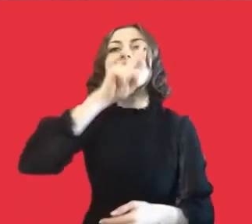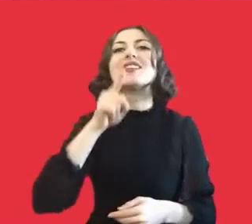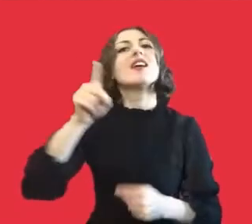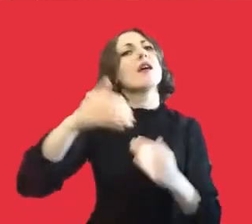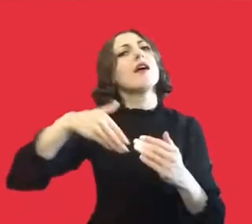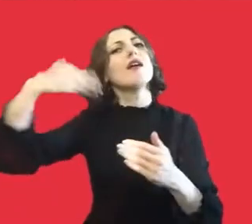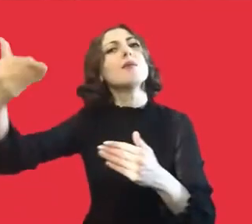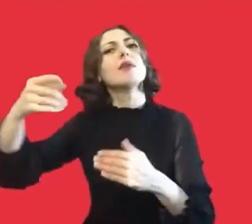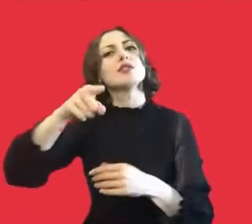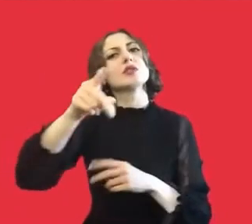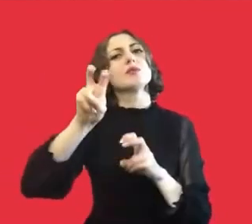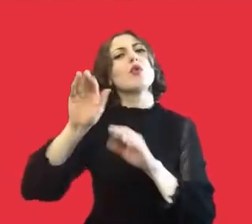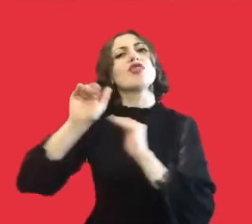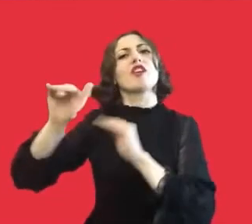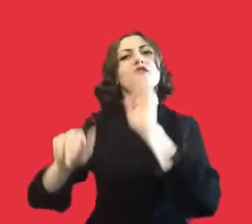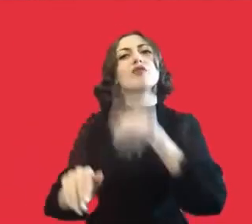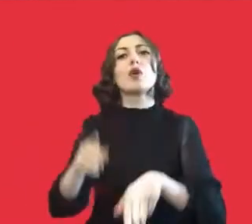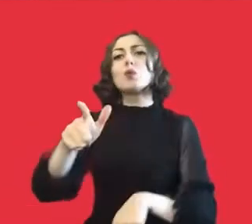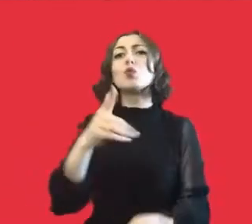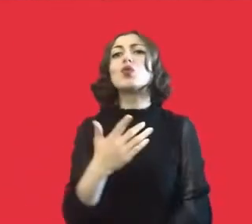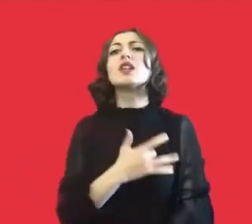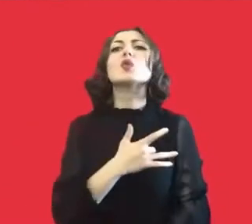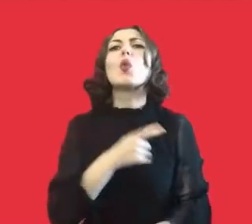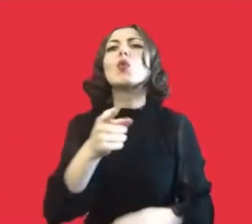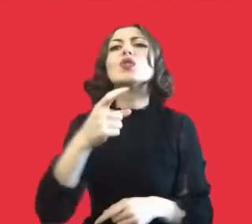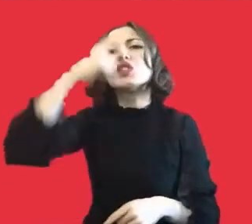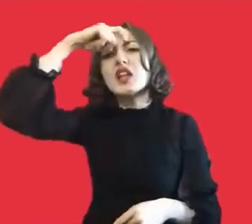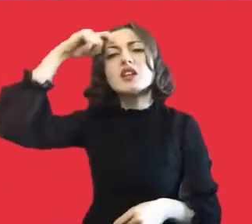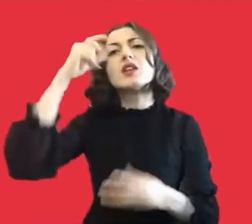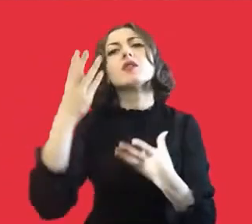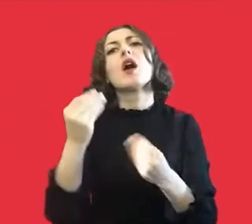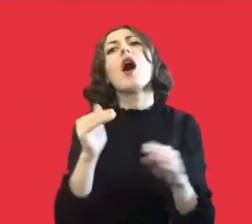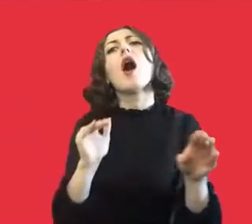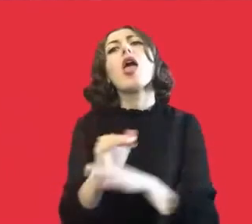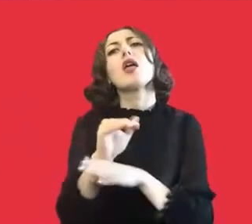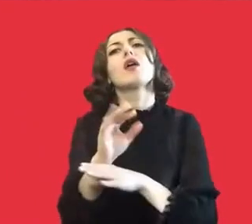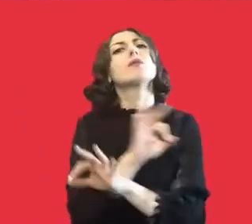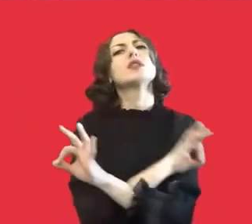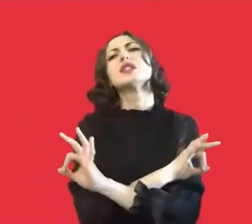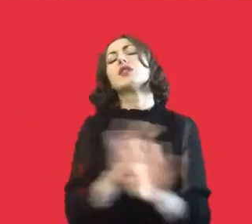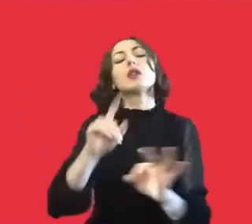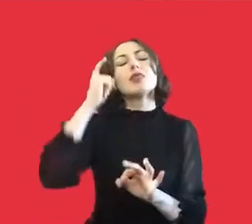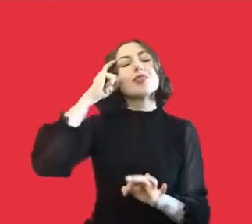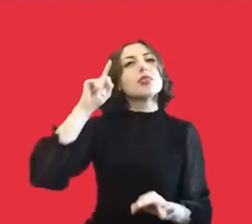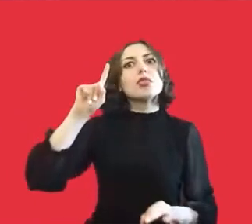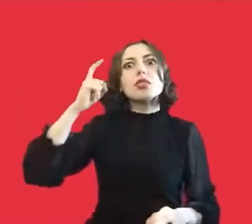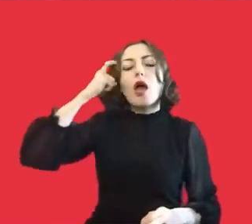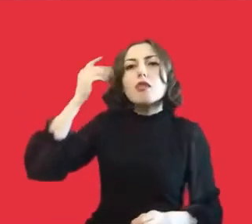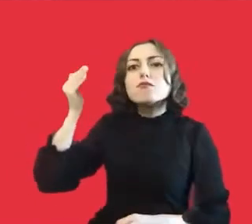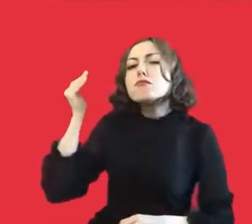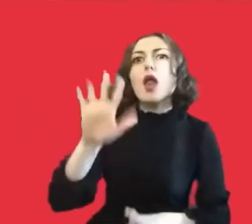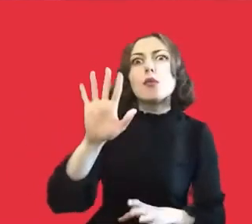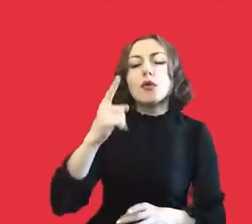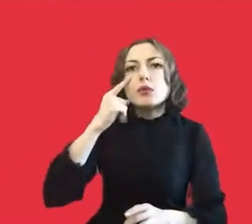bu anlamda destek veriyoruz. Ama gönüllülük çabası gerçekten hayatta hiç tahmin edemeyeceğiniz etkiler yaratabiliyor. Hiç